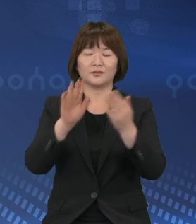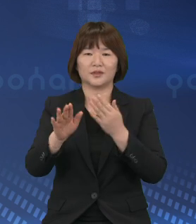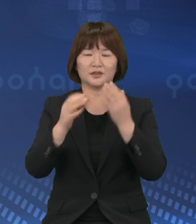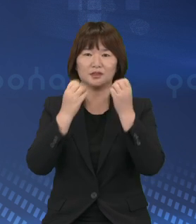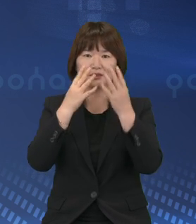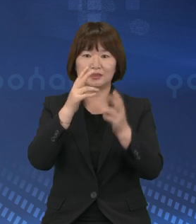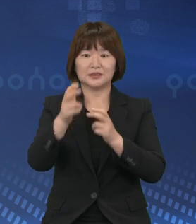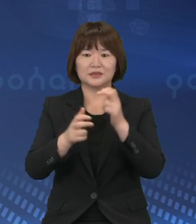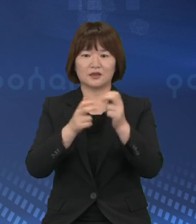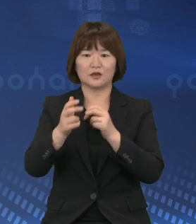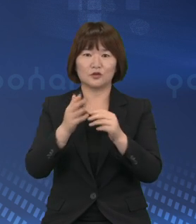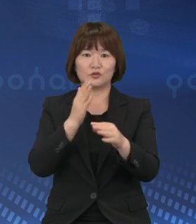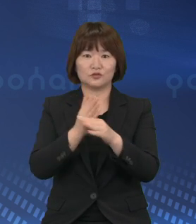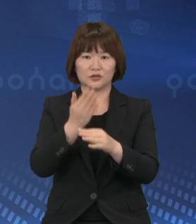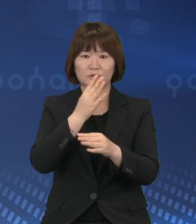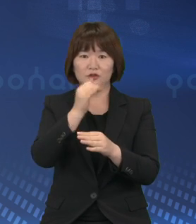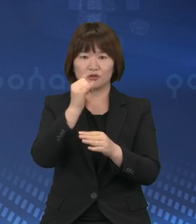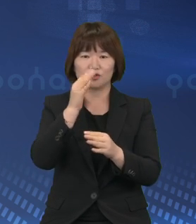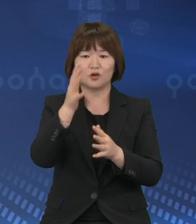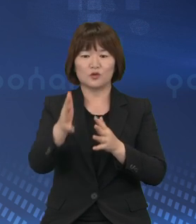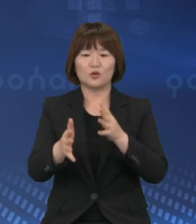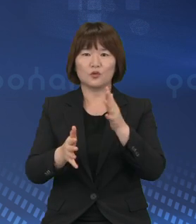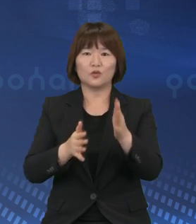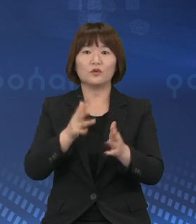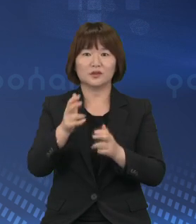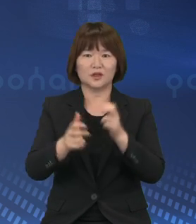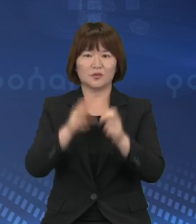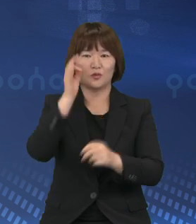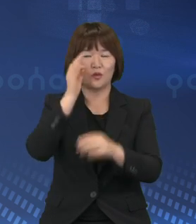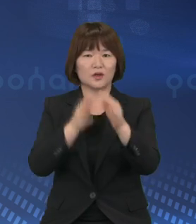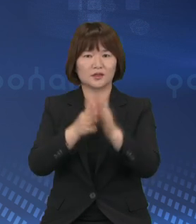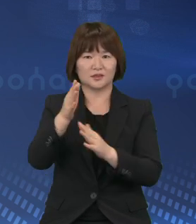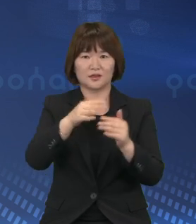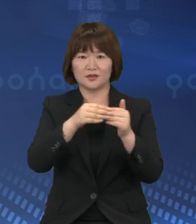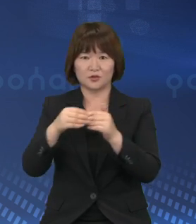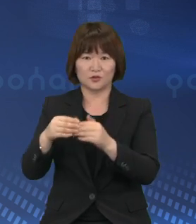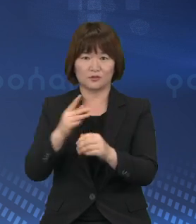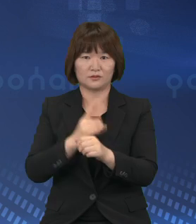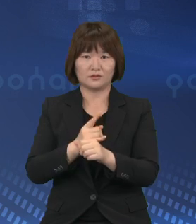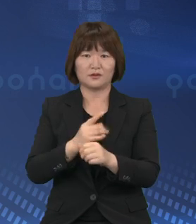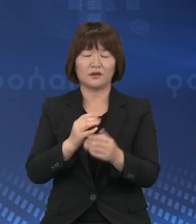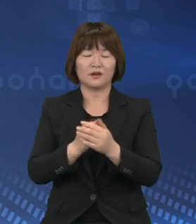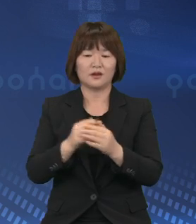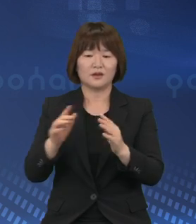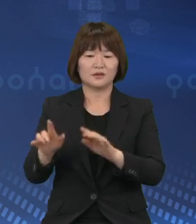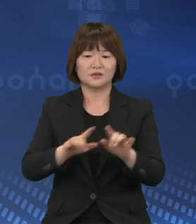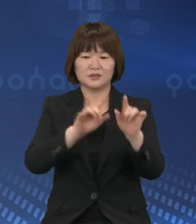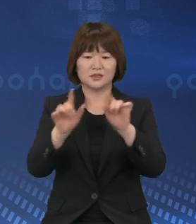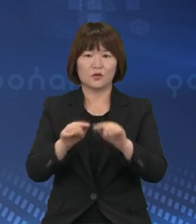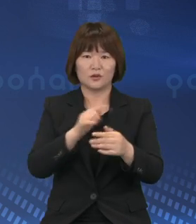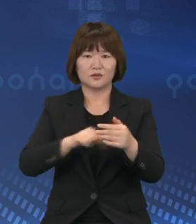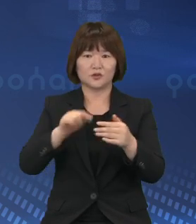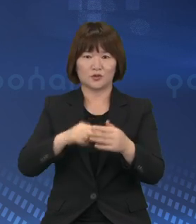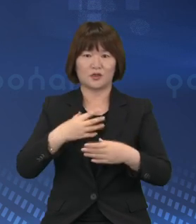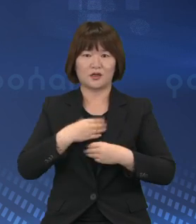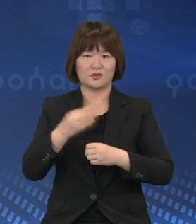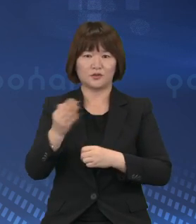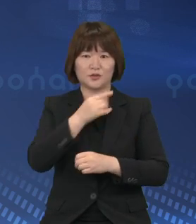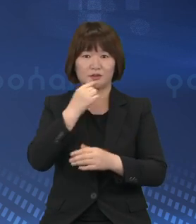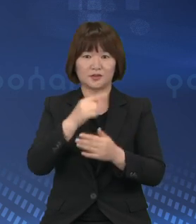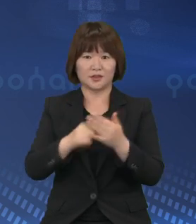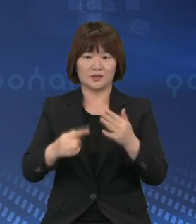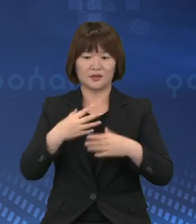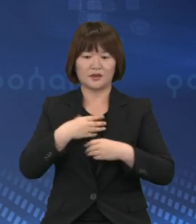미래 신산업의 핵심이라고 할 수 있는 로봇 사업을 포항시가 선도합니다. 우리 생활 속의 안전부터 재난 안전까지